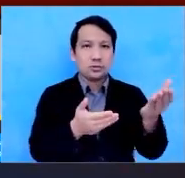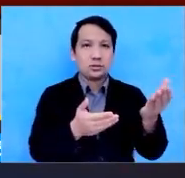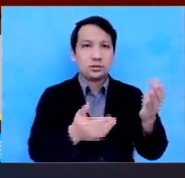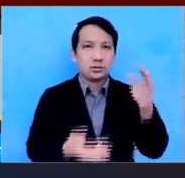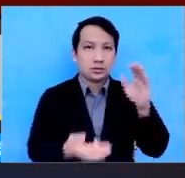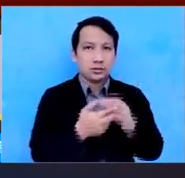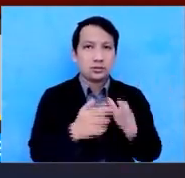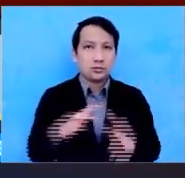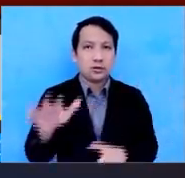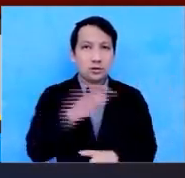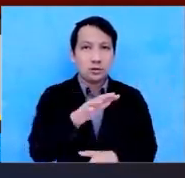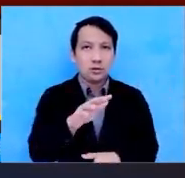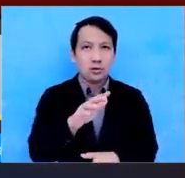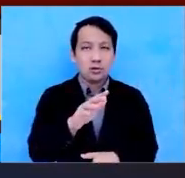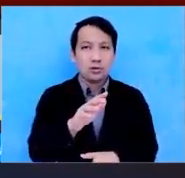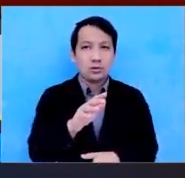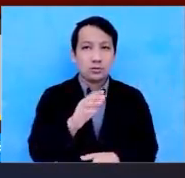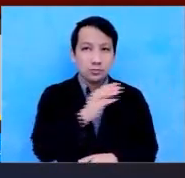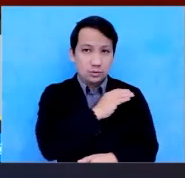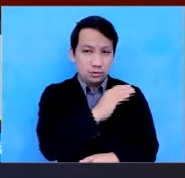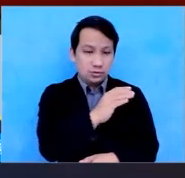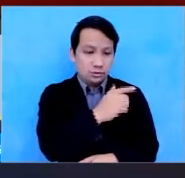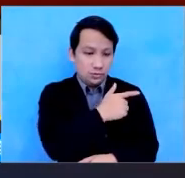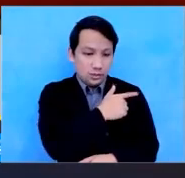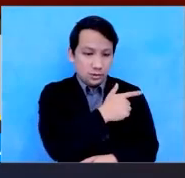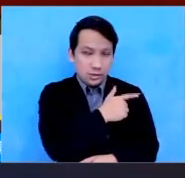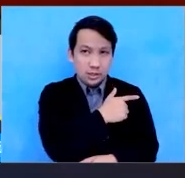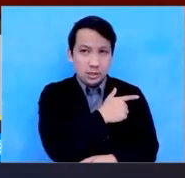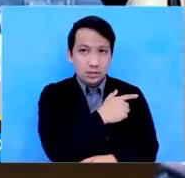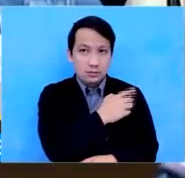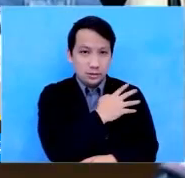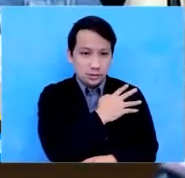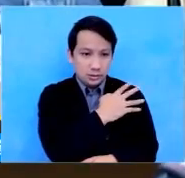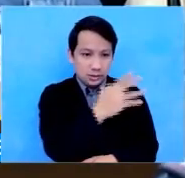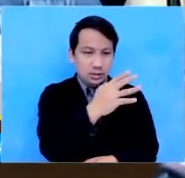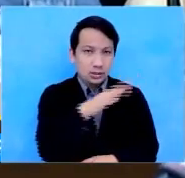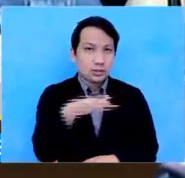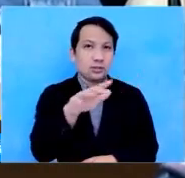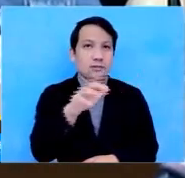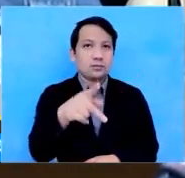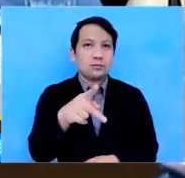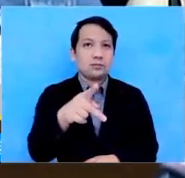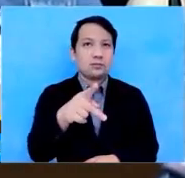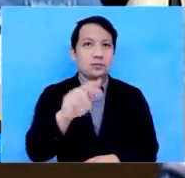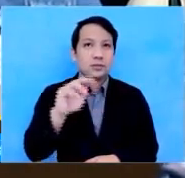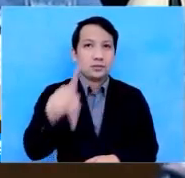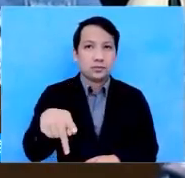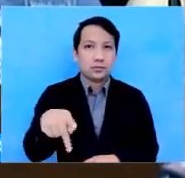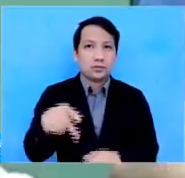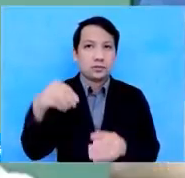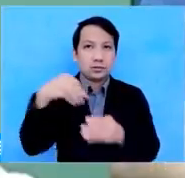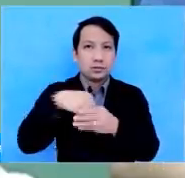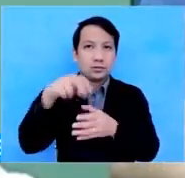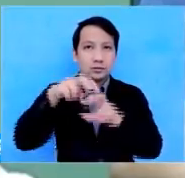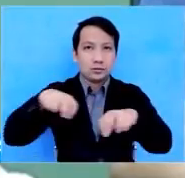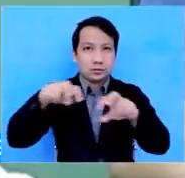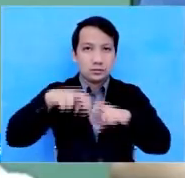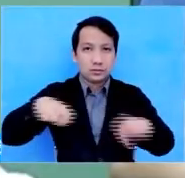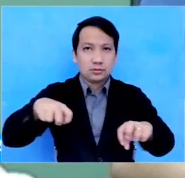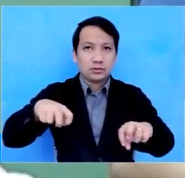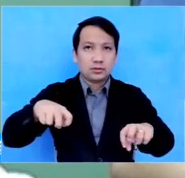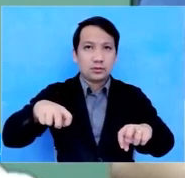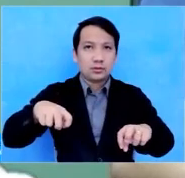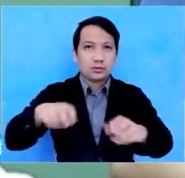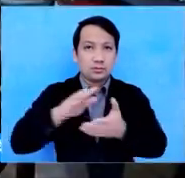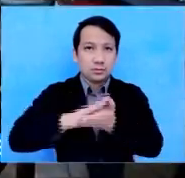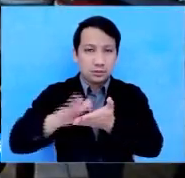resignation ang lahat ng colonel hanggang general ng Philippine National Police. Bahagi raw yan ng internal cleansing o paglilinis